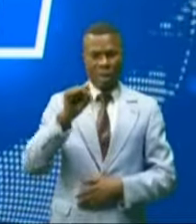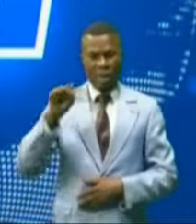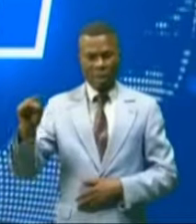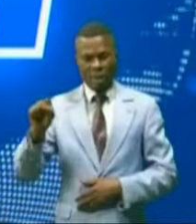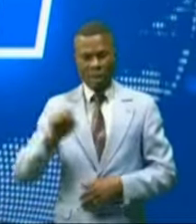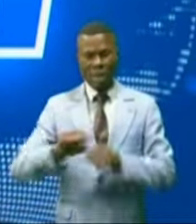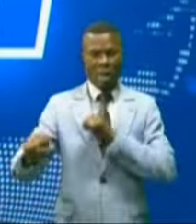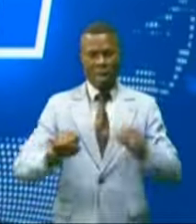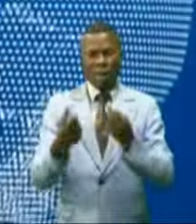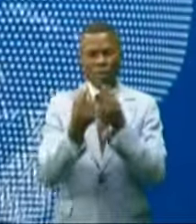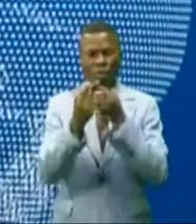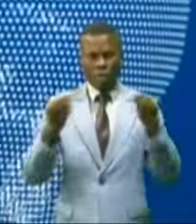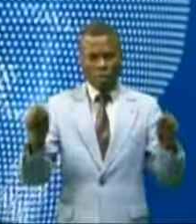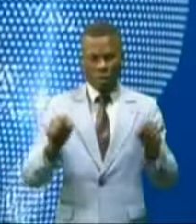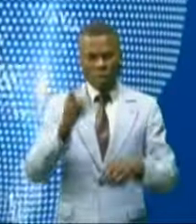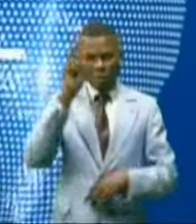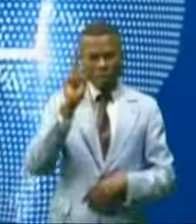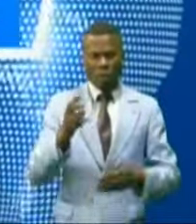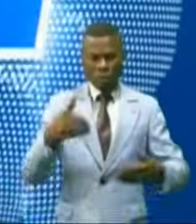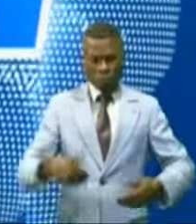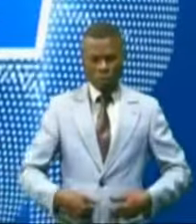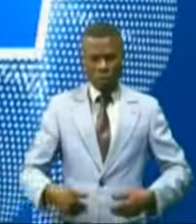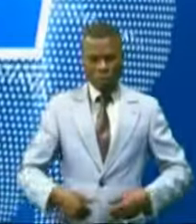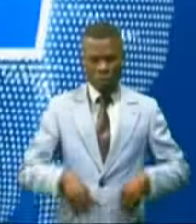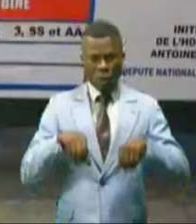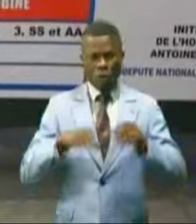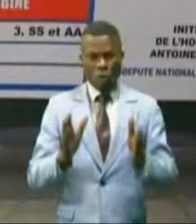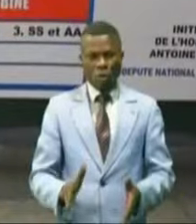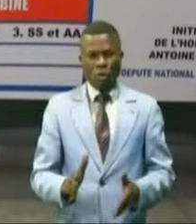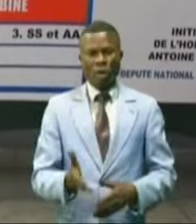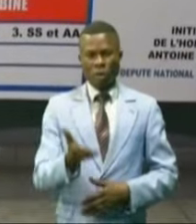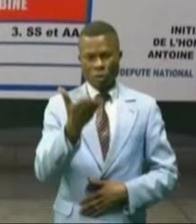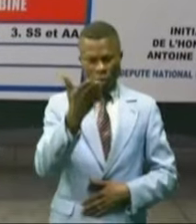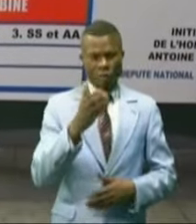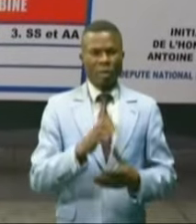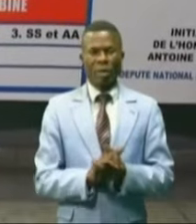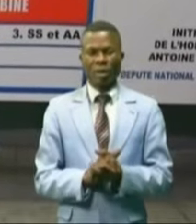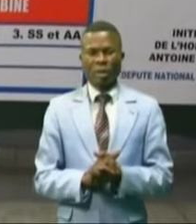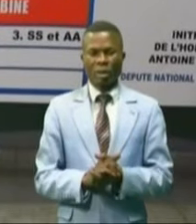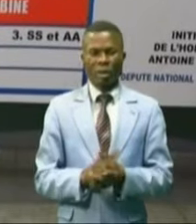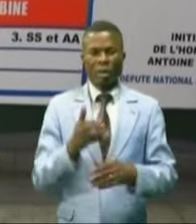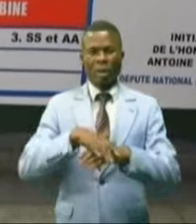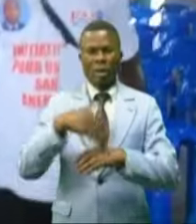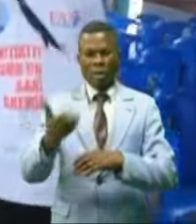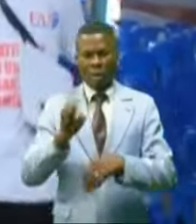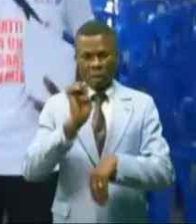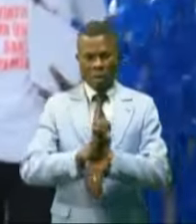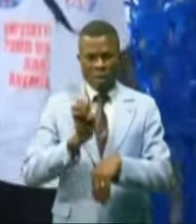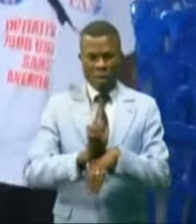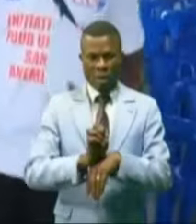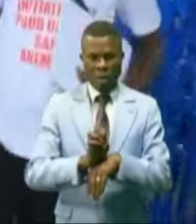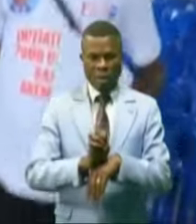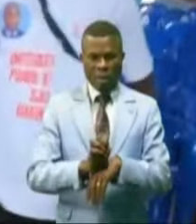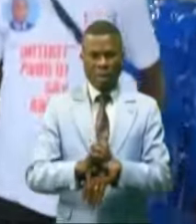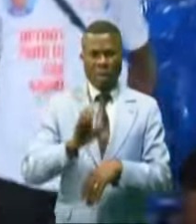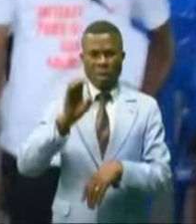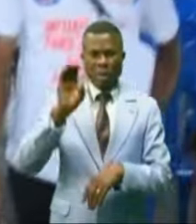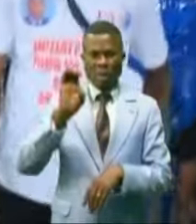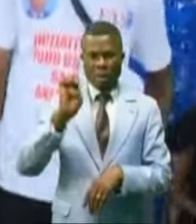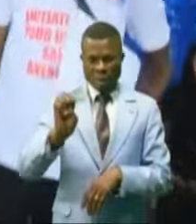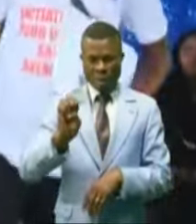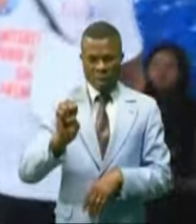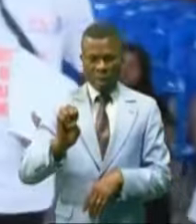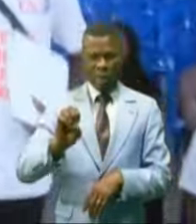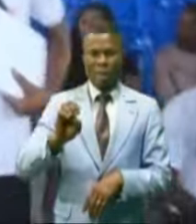dépistage gratuit de 200 jeunes congolais. Après l'église et JCC des Massines à